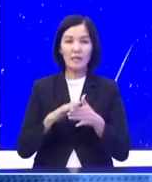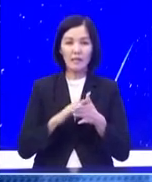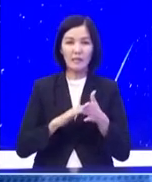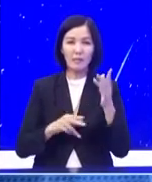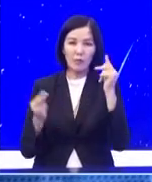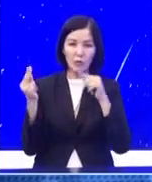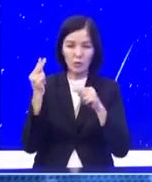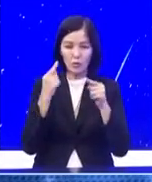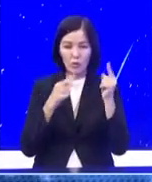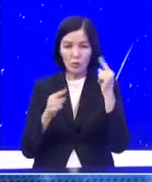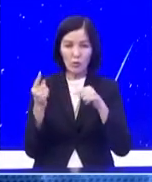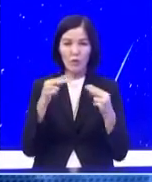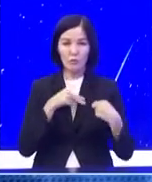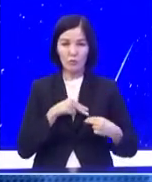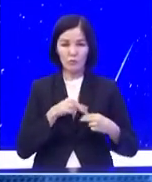кісінің есімі